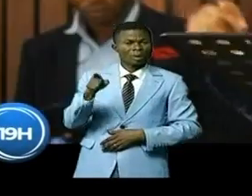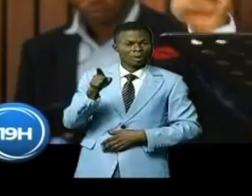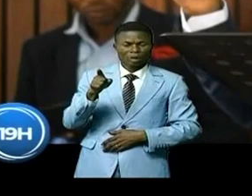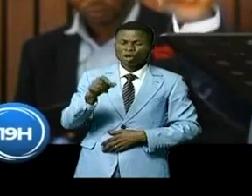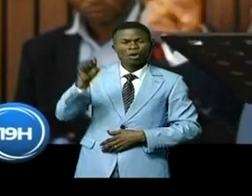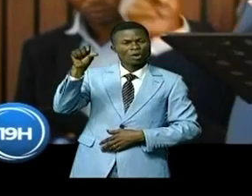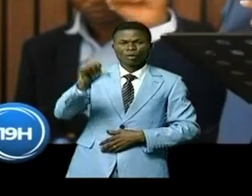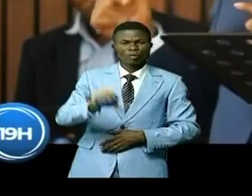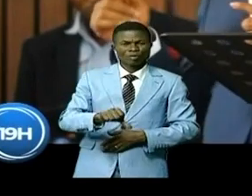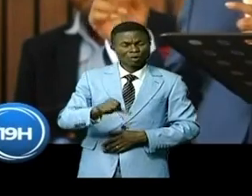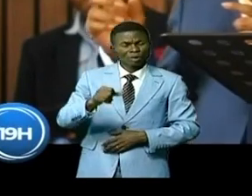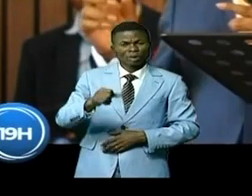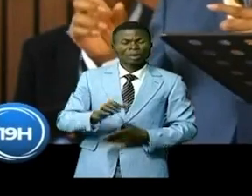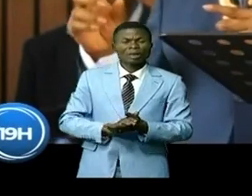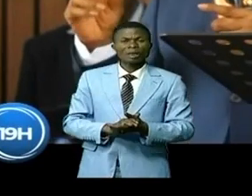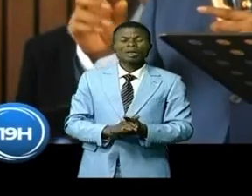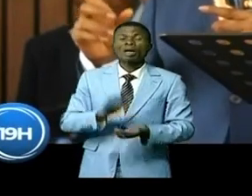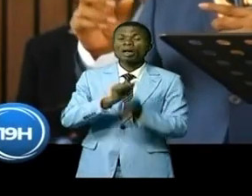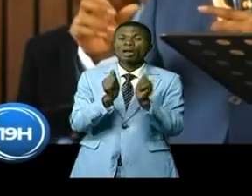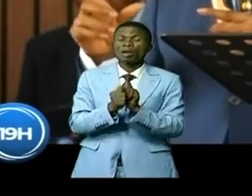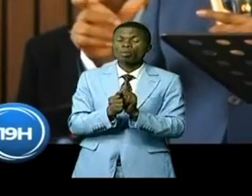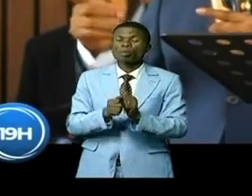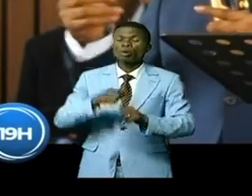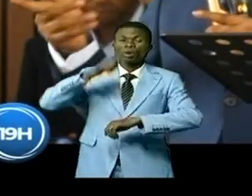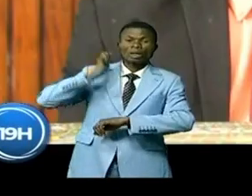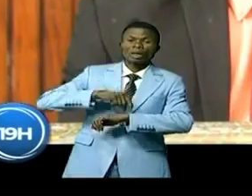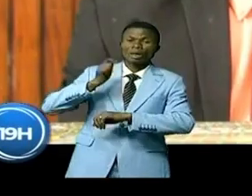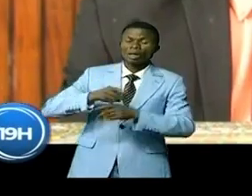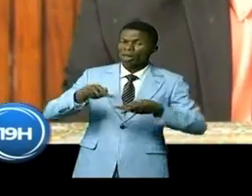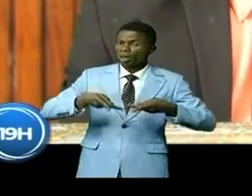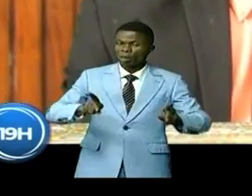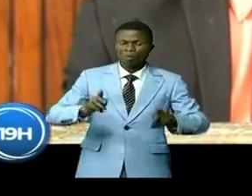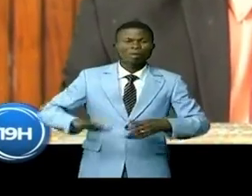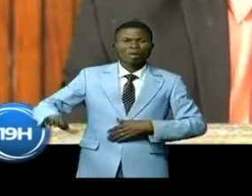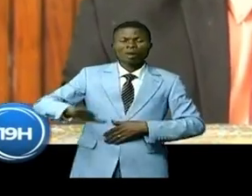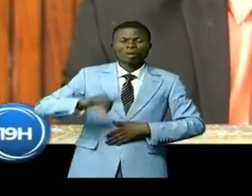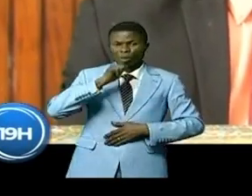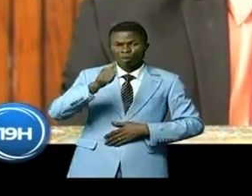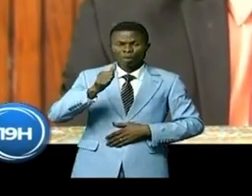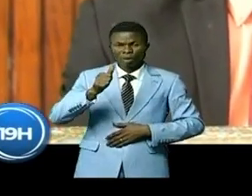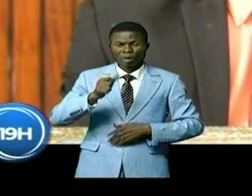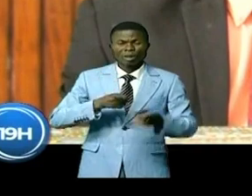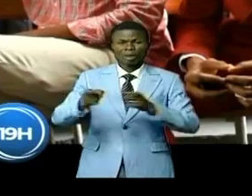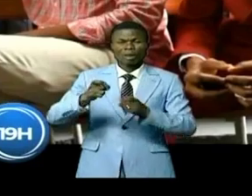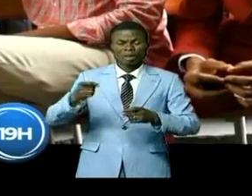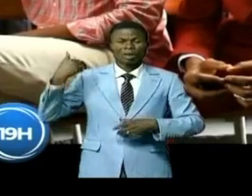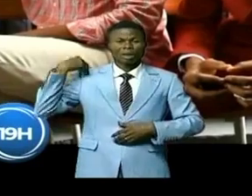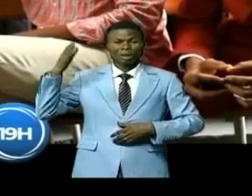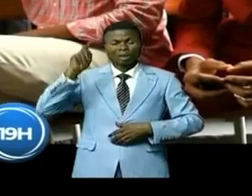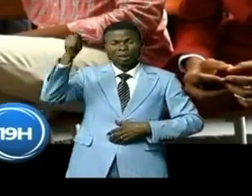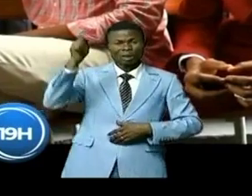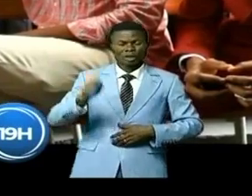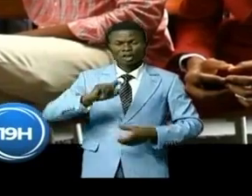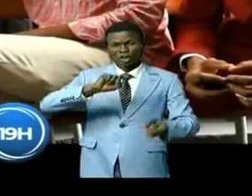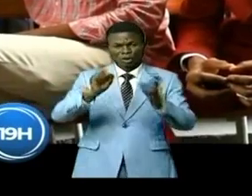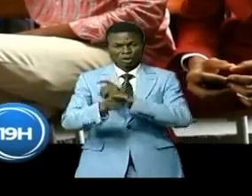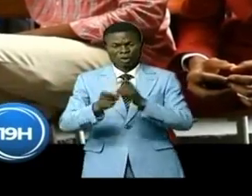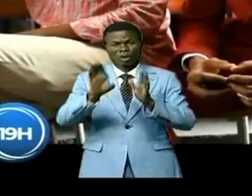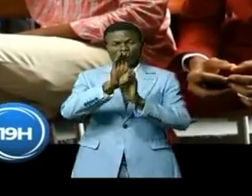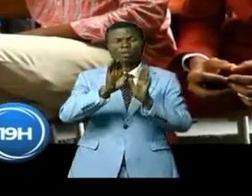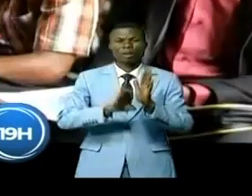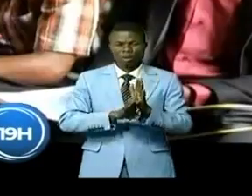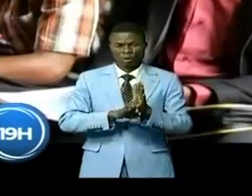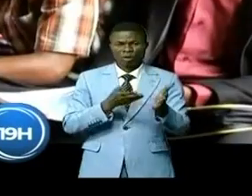négative en ce sens que les impératifs juridiques ne permettent pas au pays, sous régime de l'état de siège, de réviser la